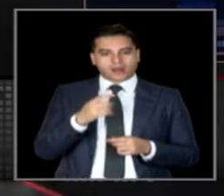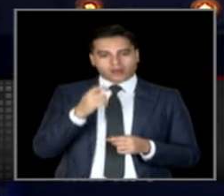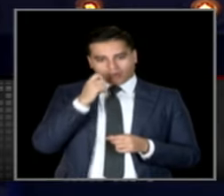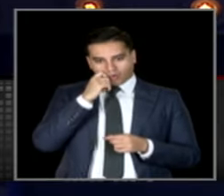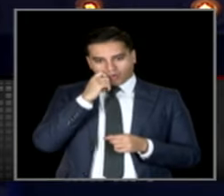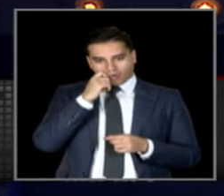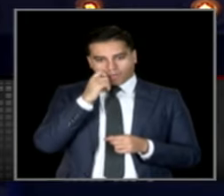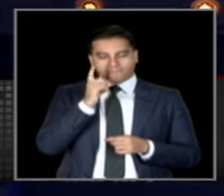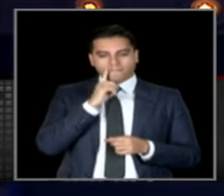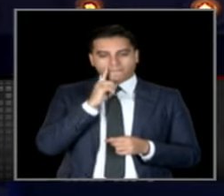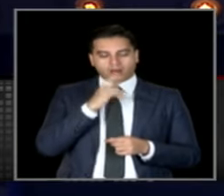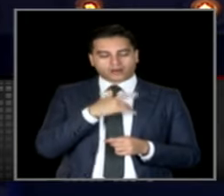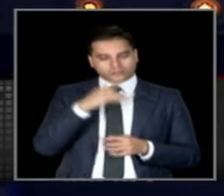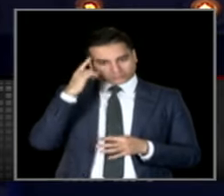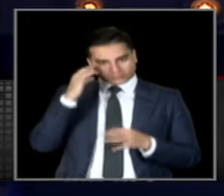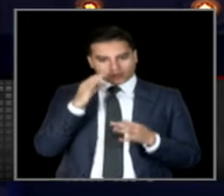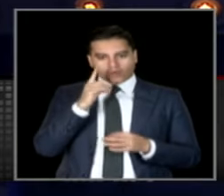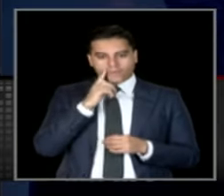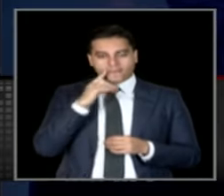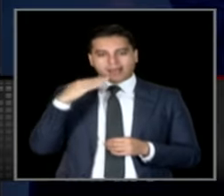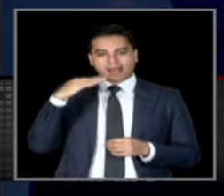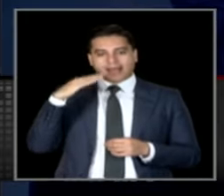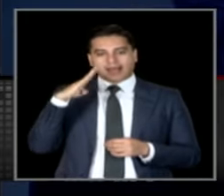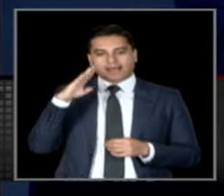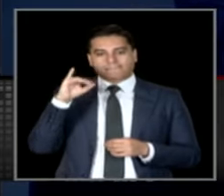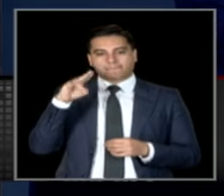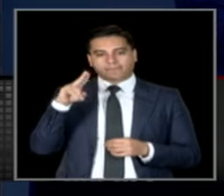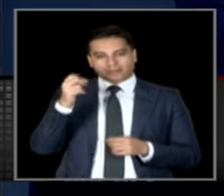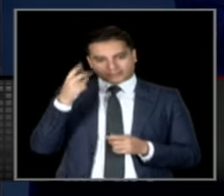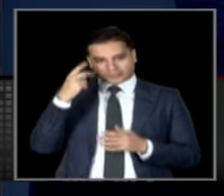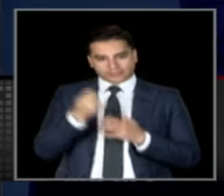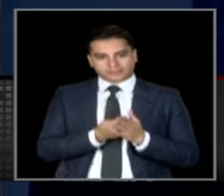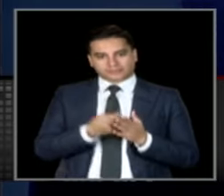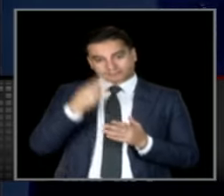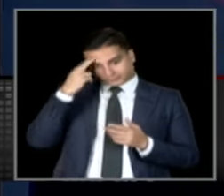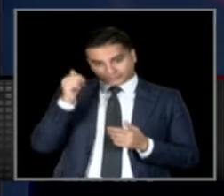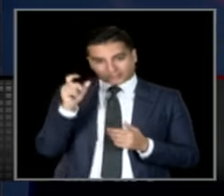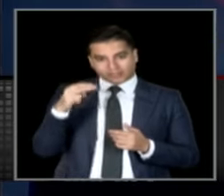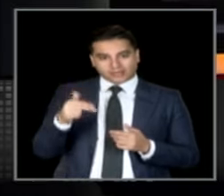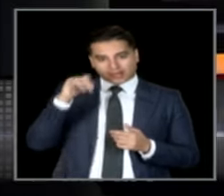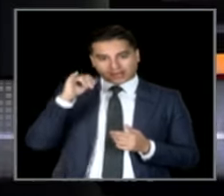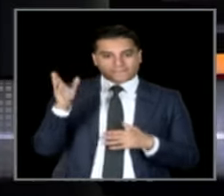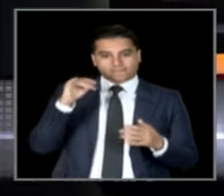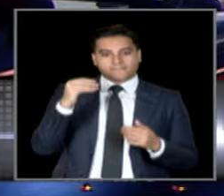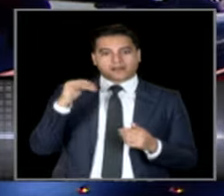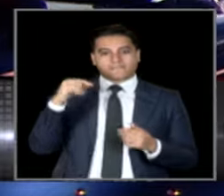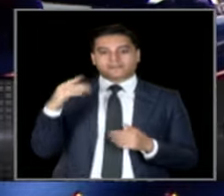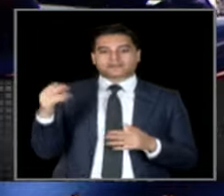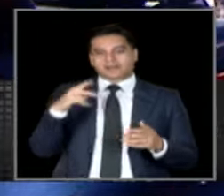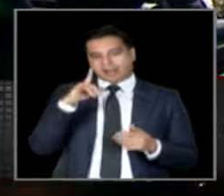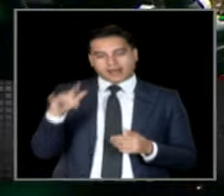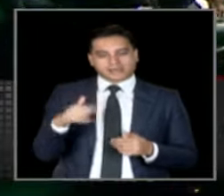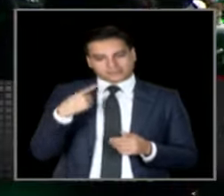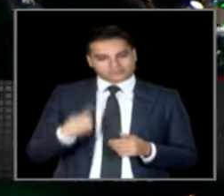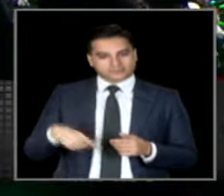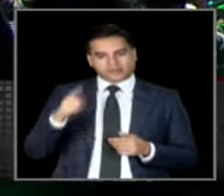تأليف أسامة أنور عكاشة. إجابتك نعم محمد علي. الهدف التاني. برافو عليك يا آية.